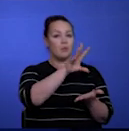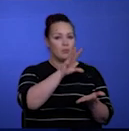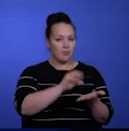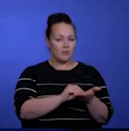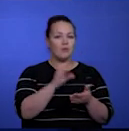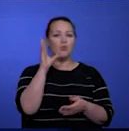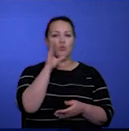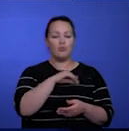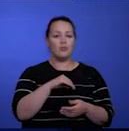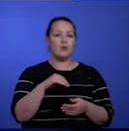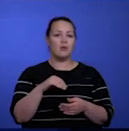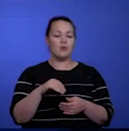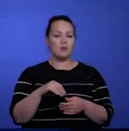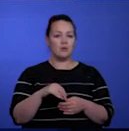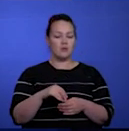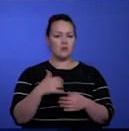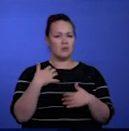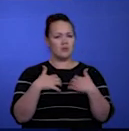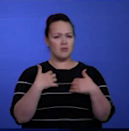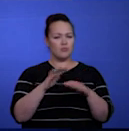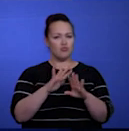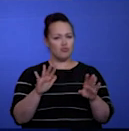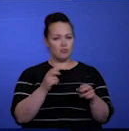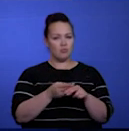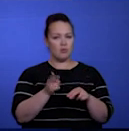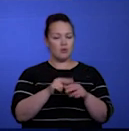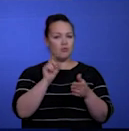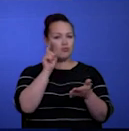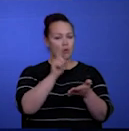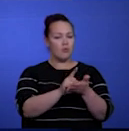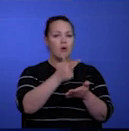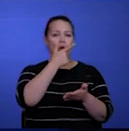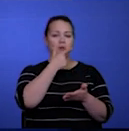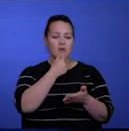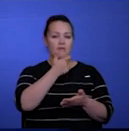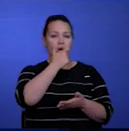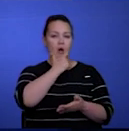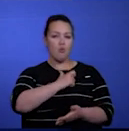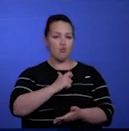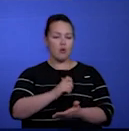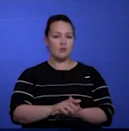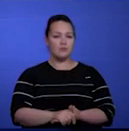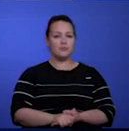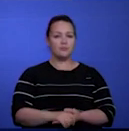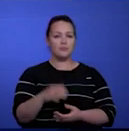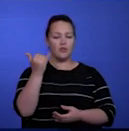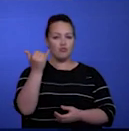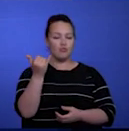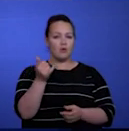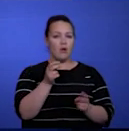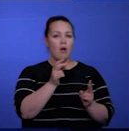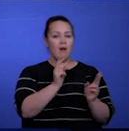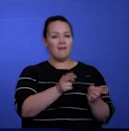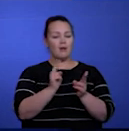успеете чуть позже не спешите это должно быть аккуратно и красиво сейчас я предлагаю вам разобрать